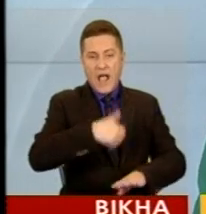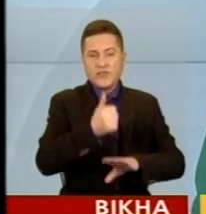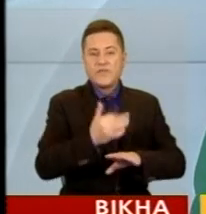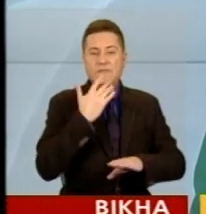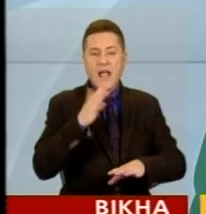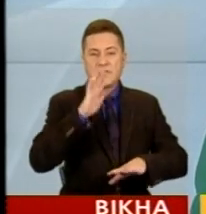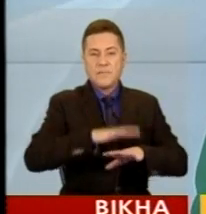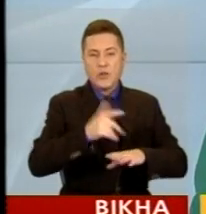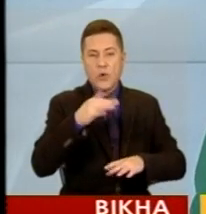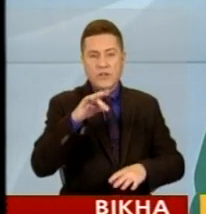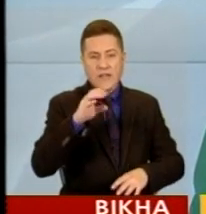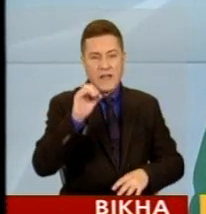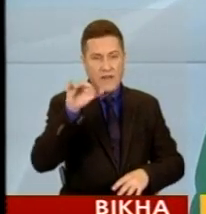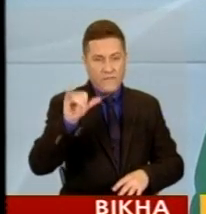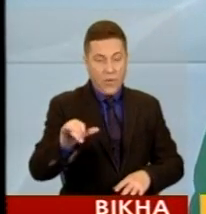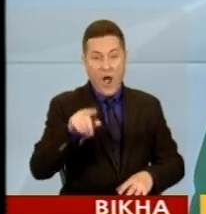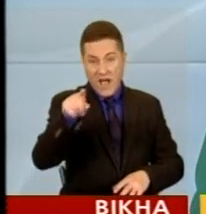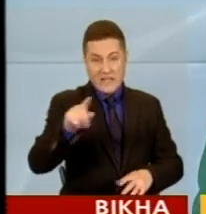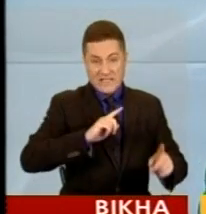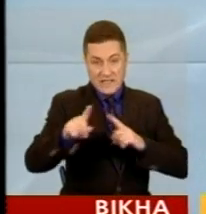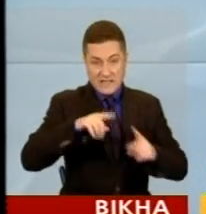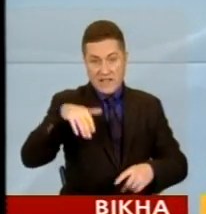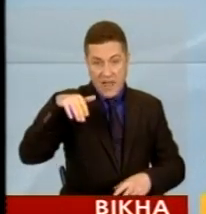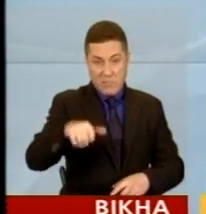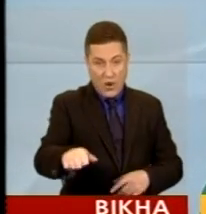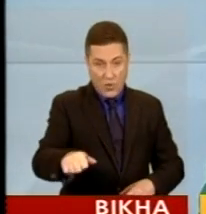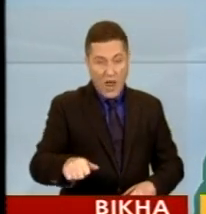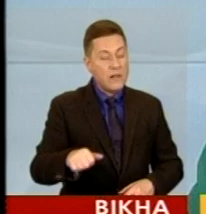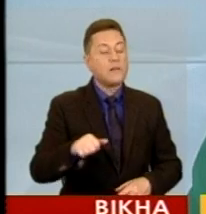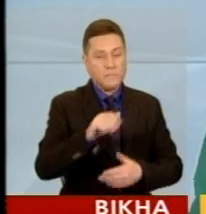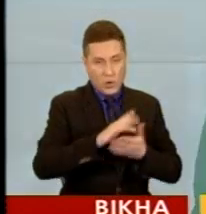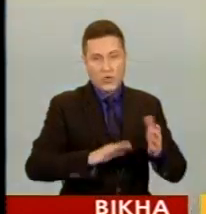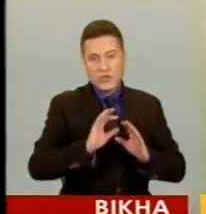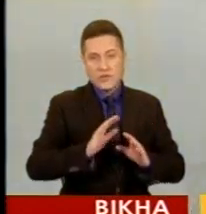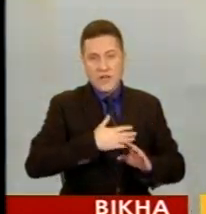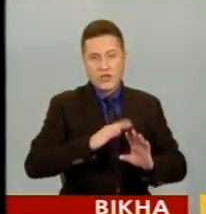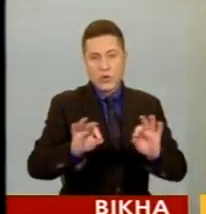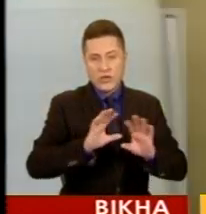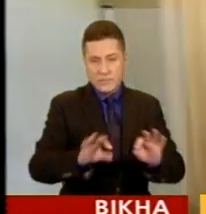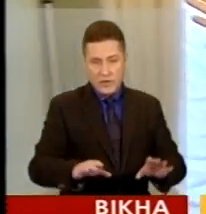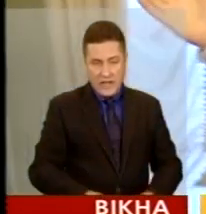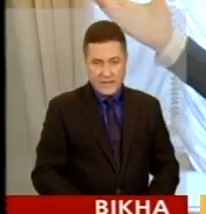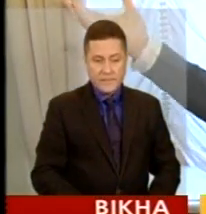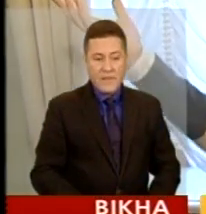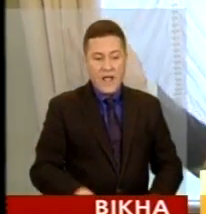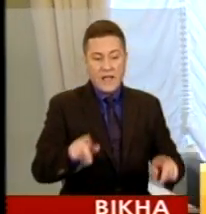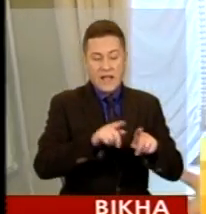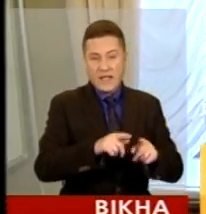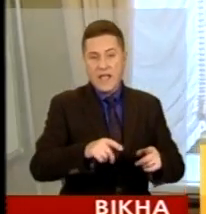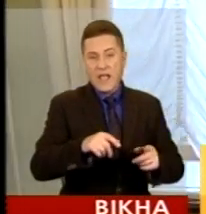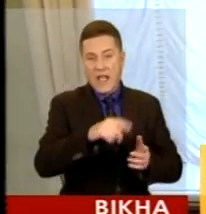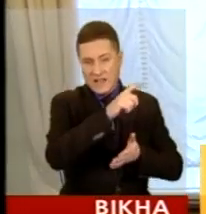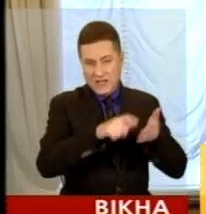Нацбанку Гонтареву, але вони засідання прогуляли. Ольга Кучер продовжить. Такий самотній листок порядку денного.